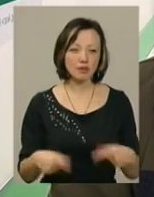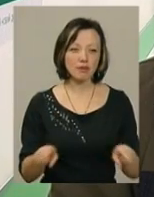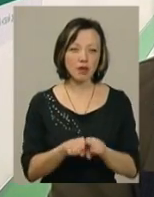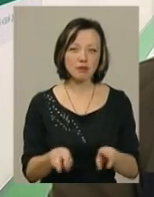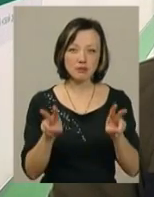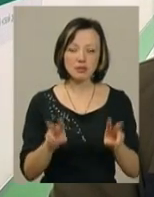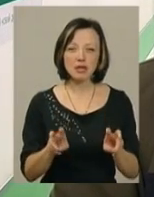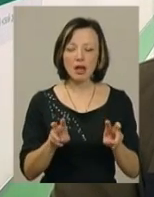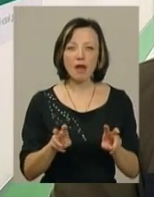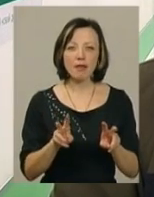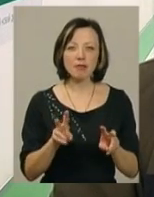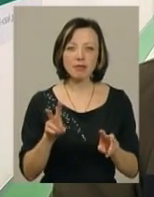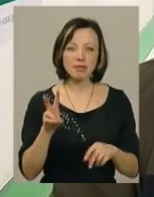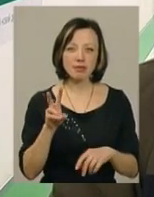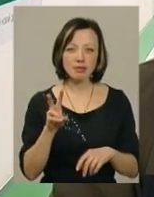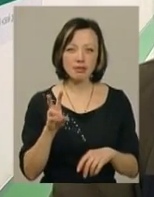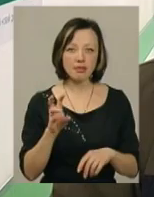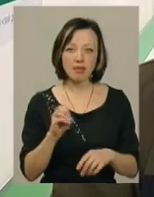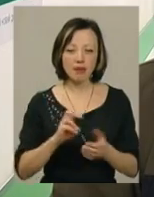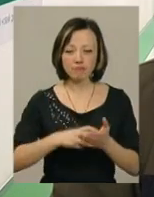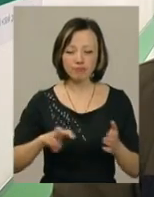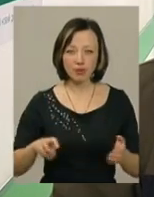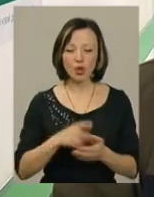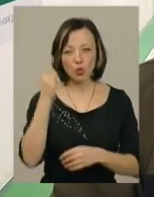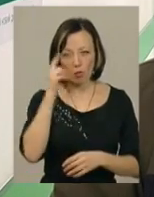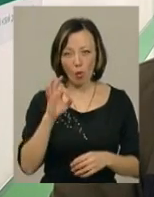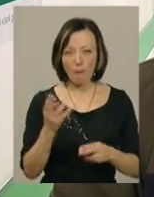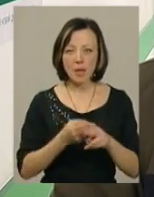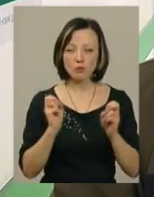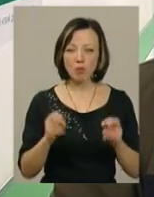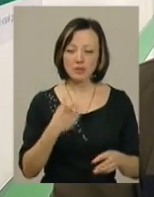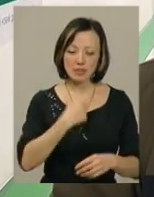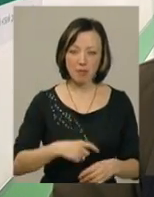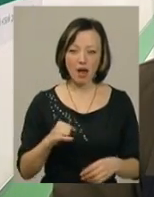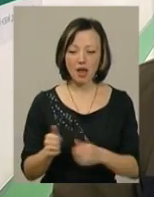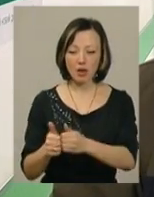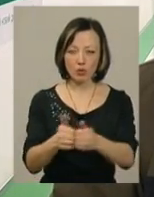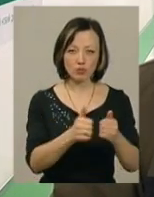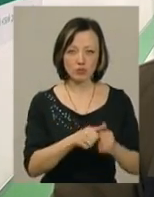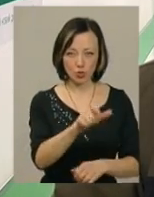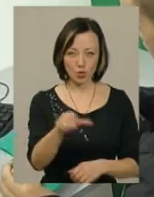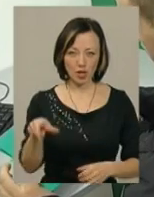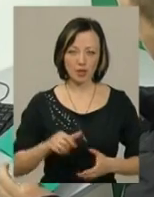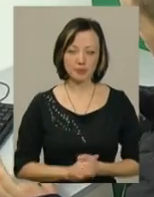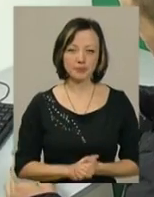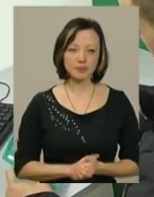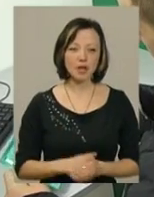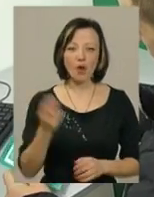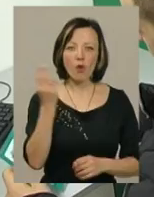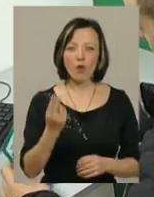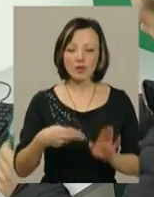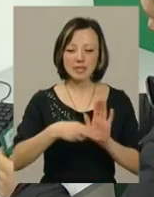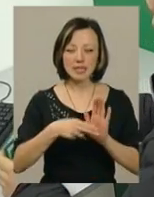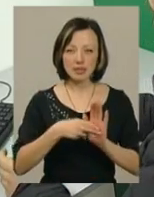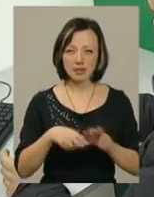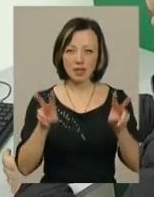не намагається обходити стороною і думає про безпеку себе і тих людей, які його оточують. Кольорові стікери «За